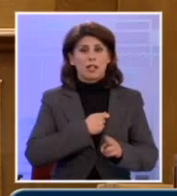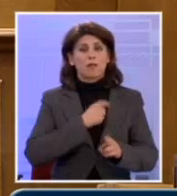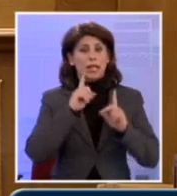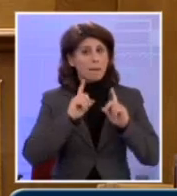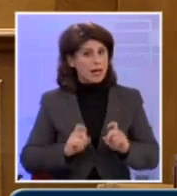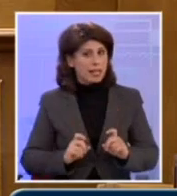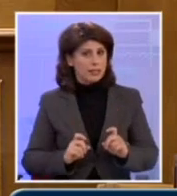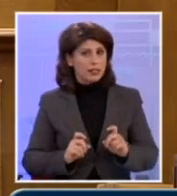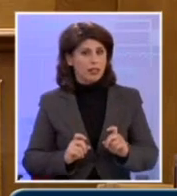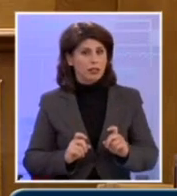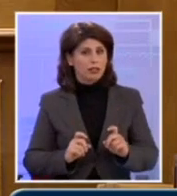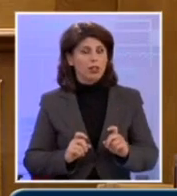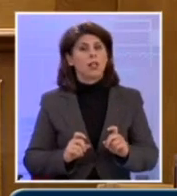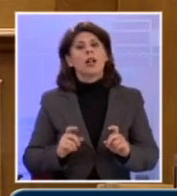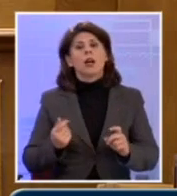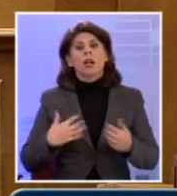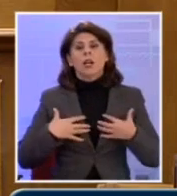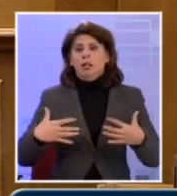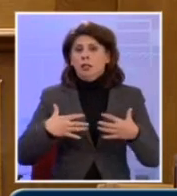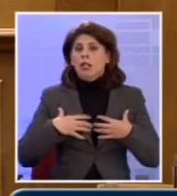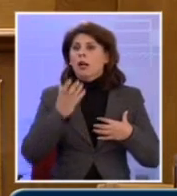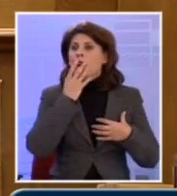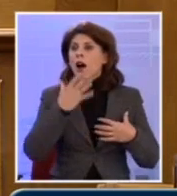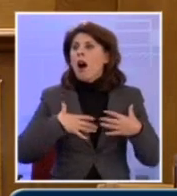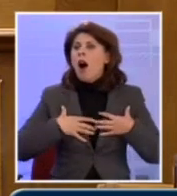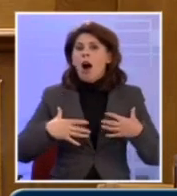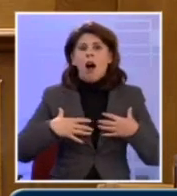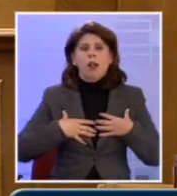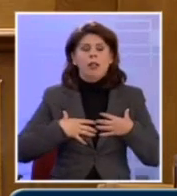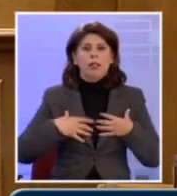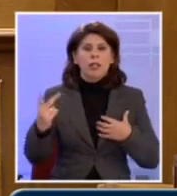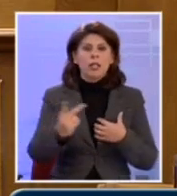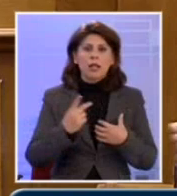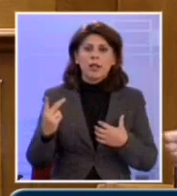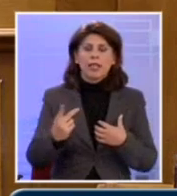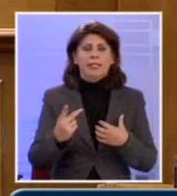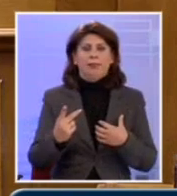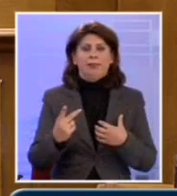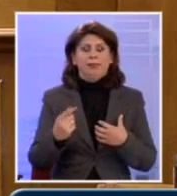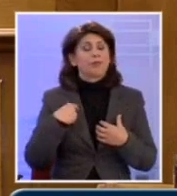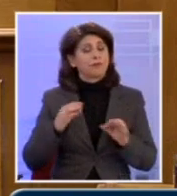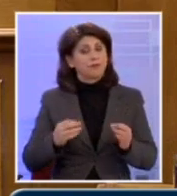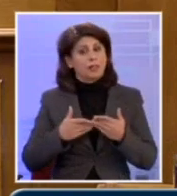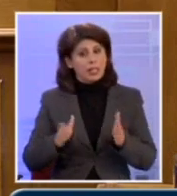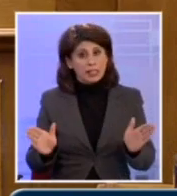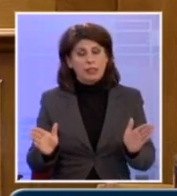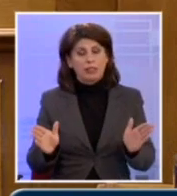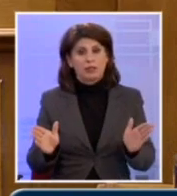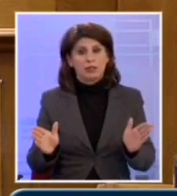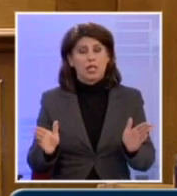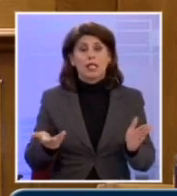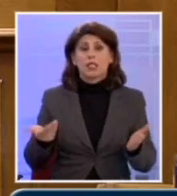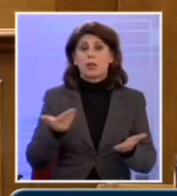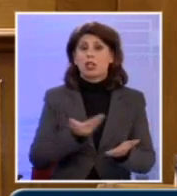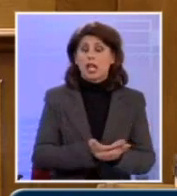απαραίτητα, ώστε να ανασάνει η κοινωνία και η οικονομία. Βεβαίως είμαστε ανοιχτοί σε